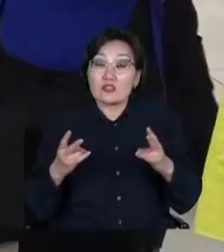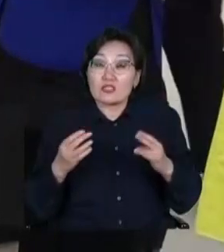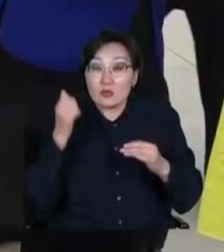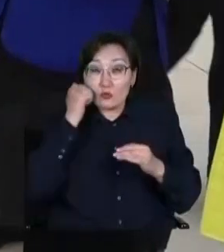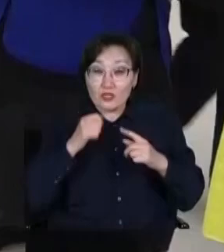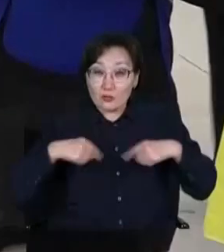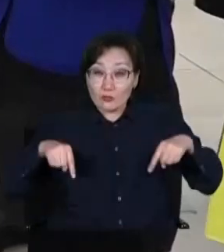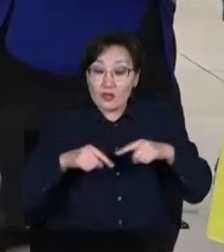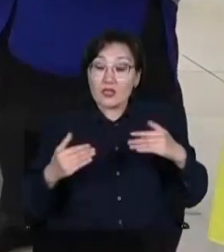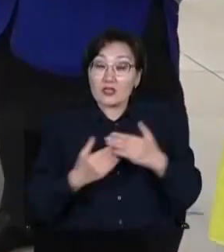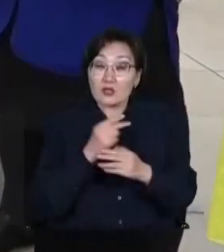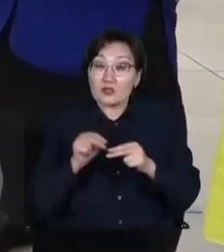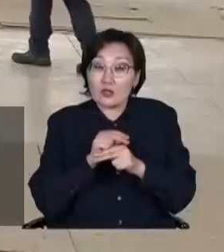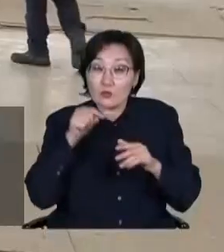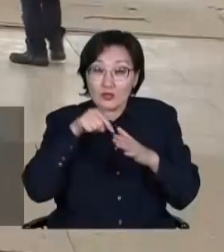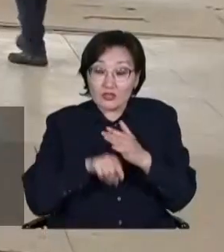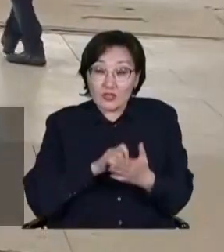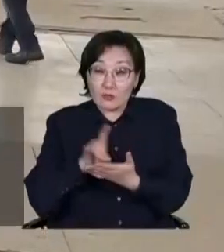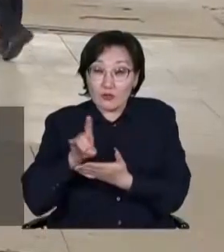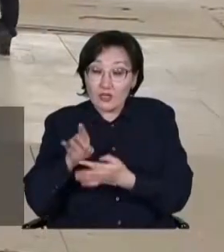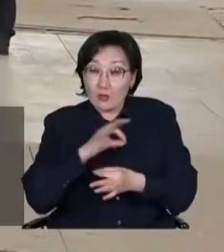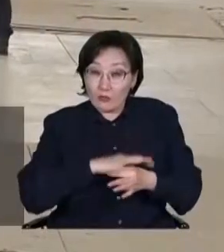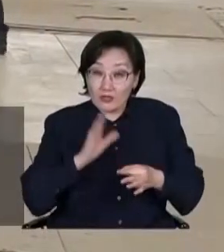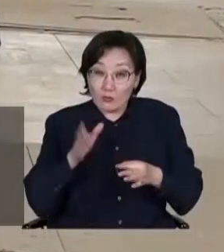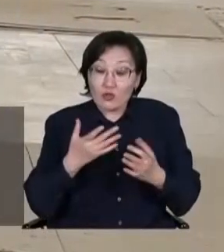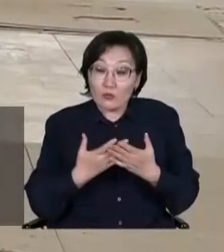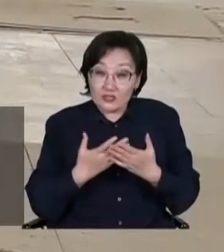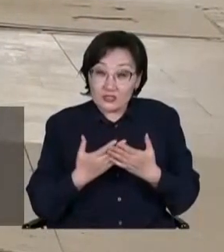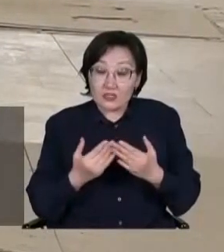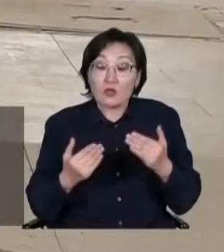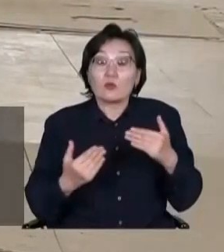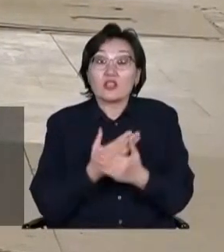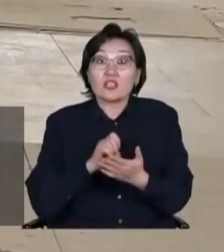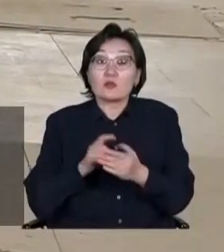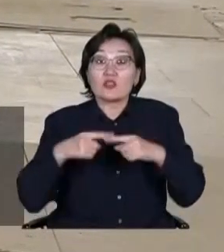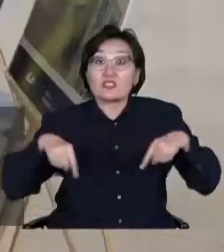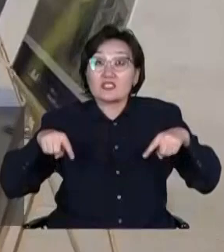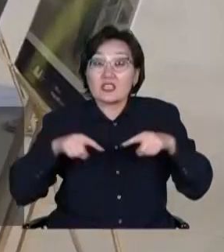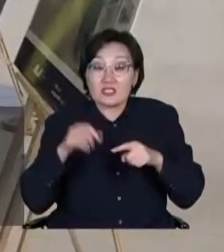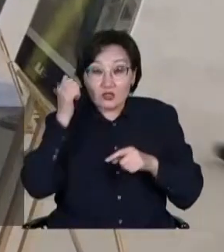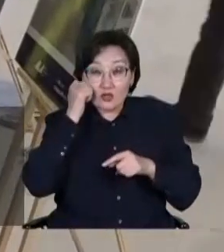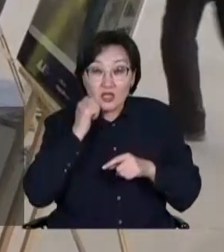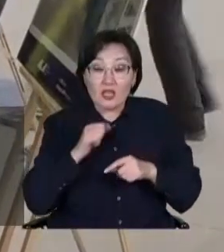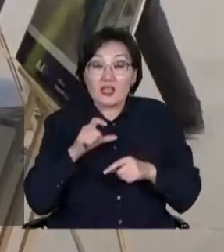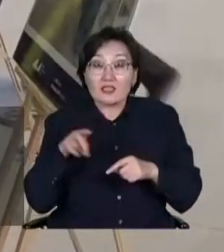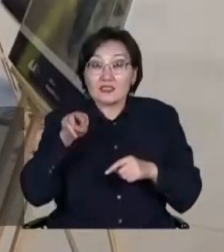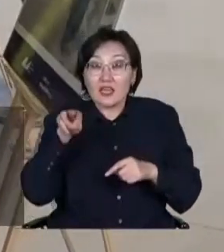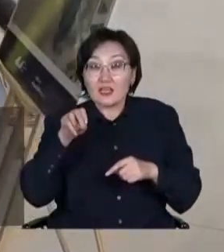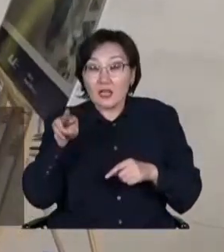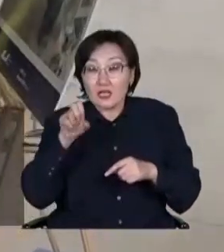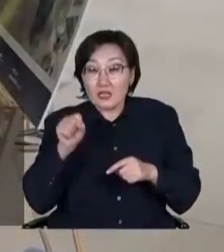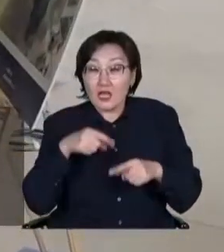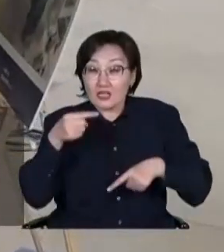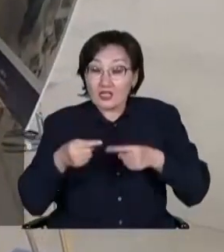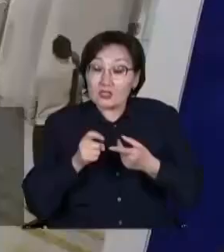қайта жөндеуден кейін ішкі рейстерге пайдаланылады деп болжанып отыр. Ал су жаңа терминал ескісіне эстакада арқылы қосылмақ.